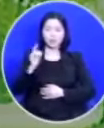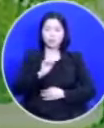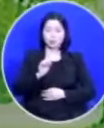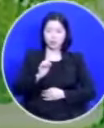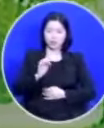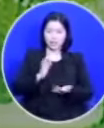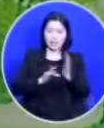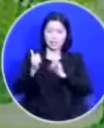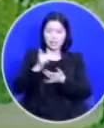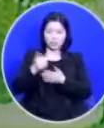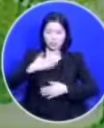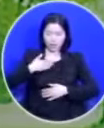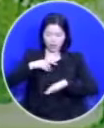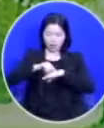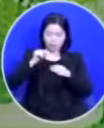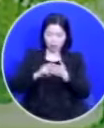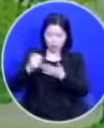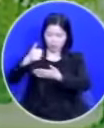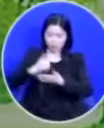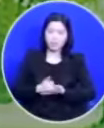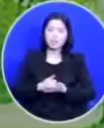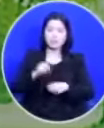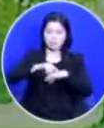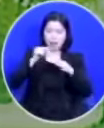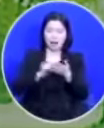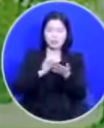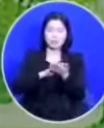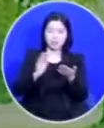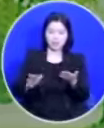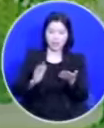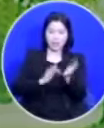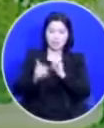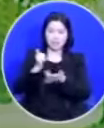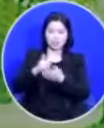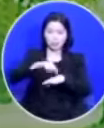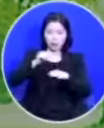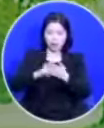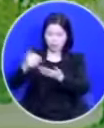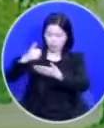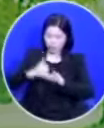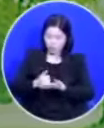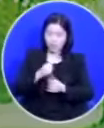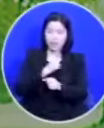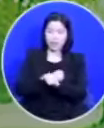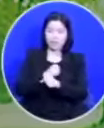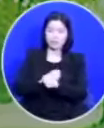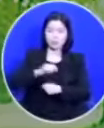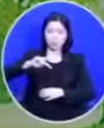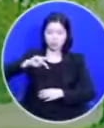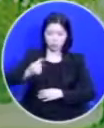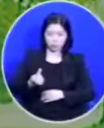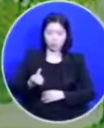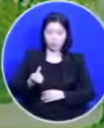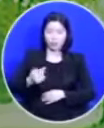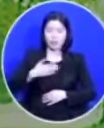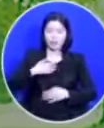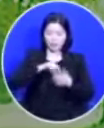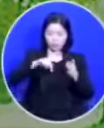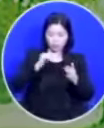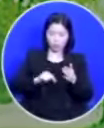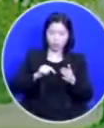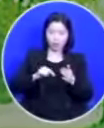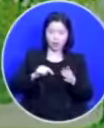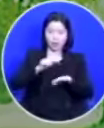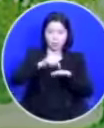마음인데 예수님 마음에 영접했다 고 하면서 어떻게 내 속에 있는 마음을 다른 사람에게